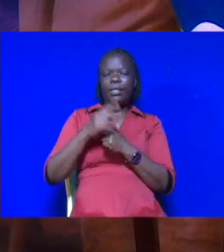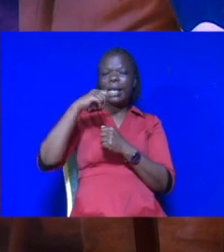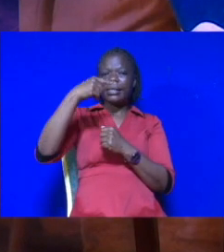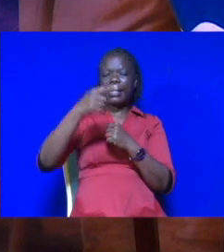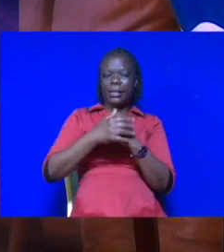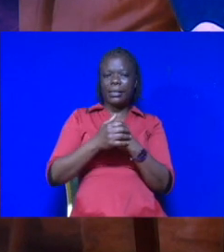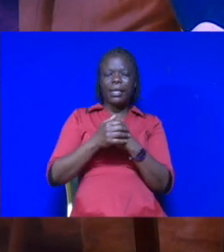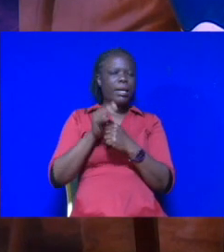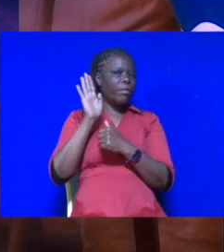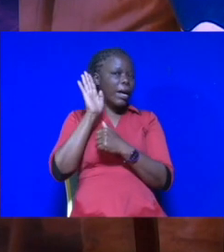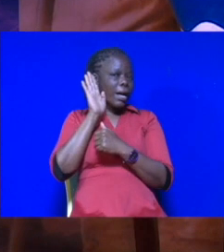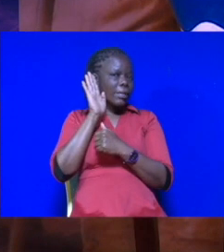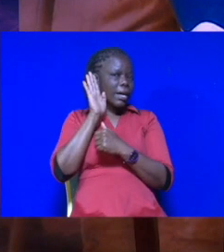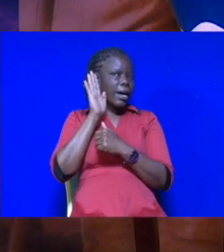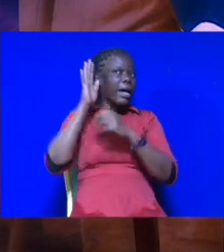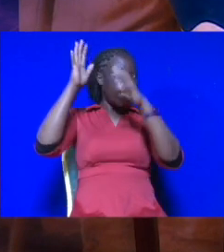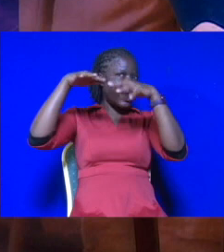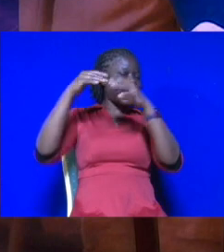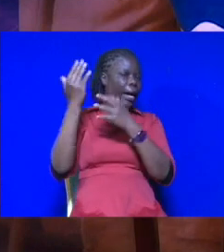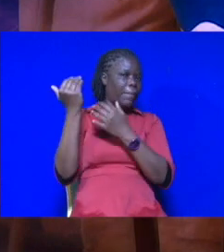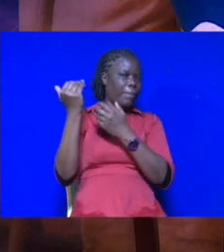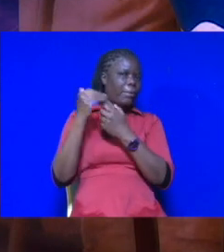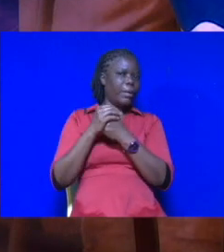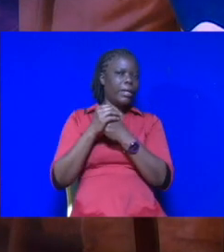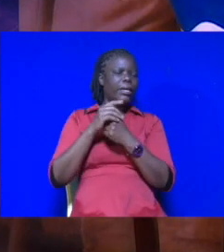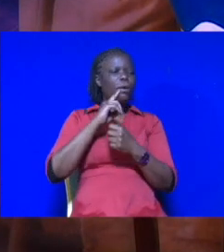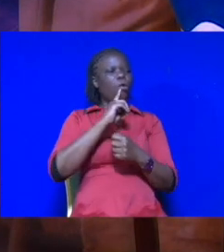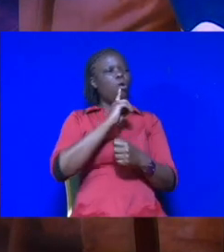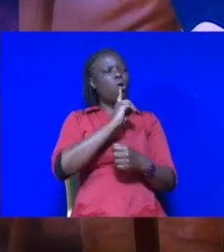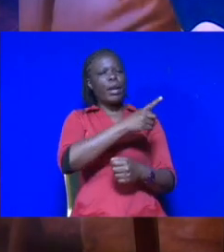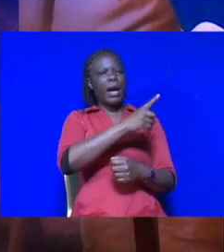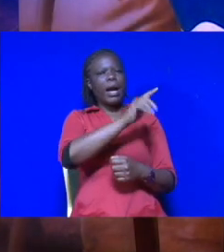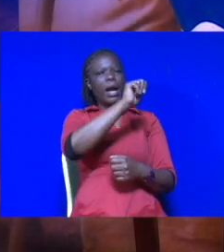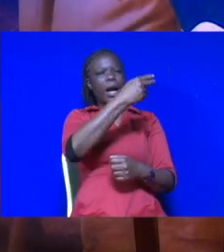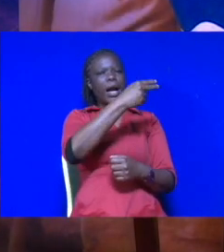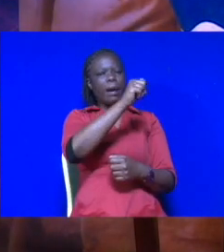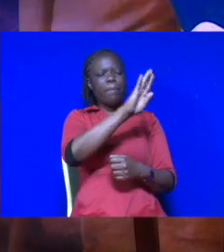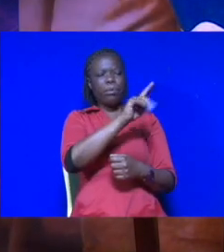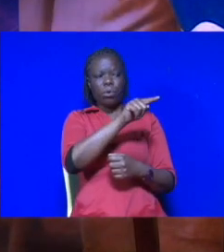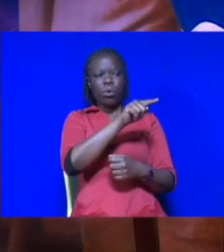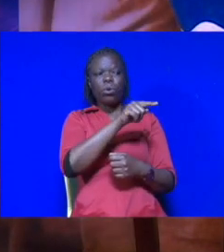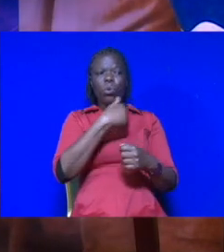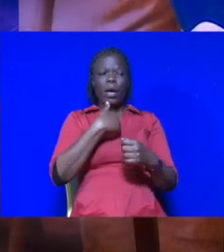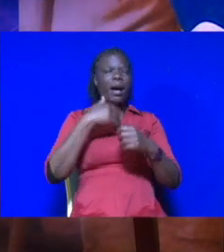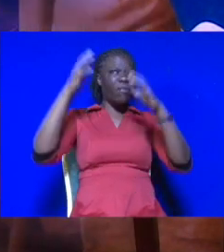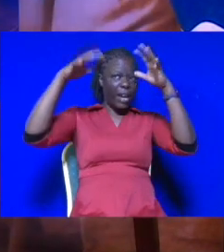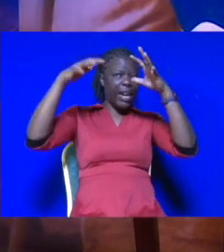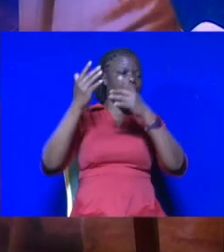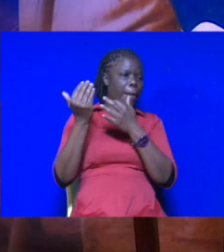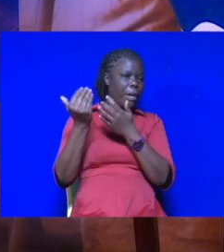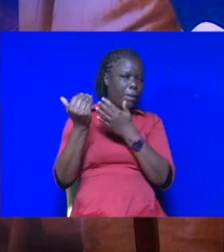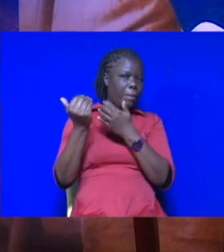amezungumza kwamba amesikia mvua. Amemuonya Ahabu kwamba, Ahabu, nenda, kuna mvua nyingi zinaenda